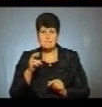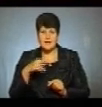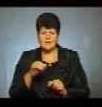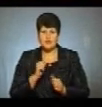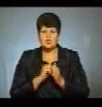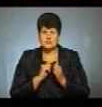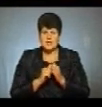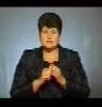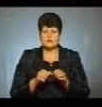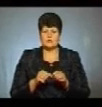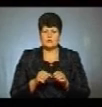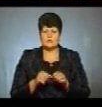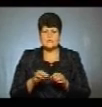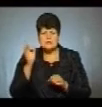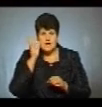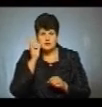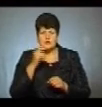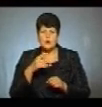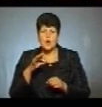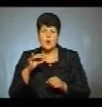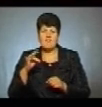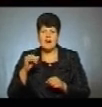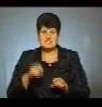згадувалось хорватське вирішення воєнного конфлікту.